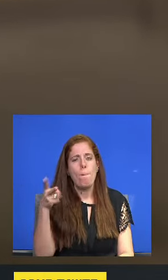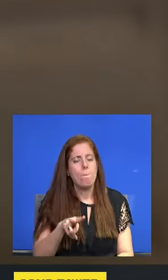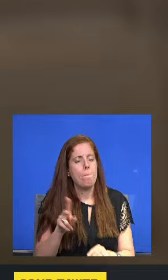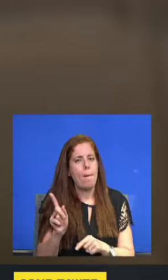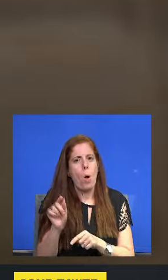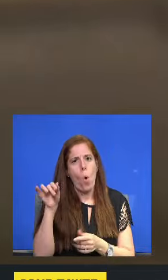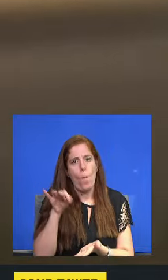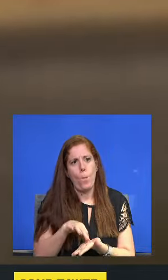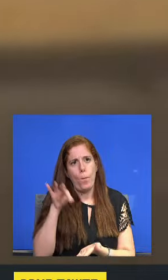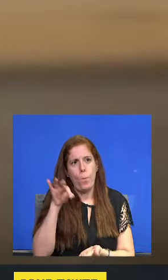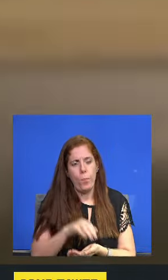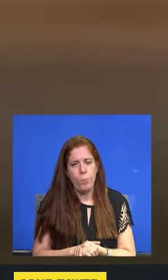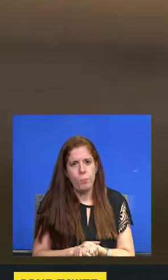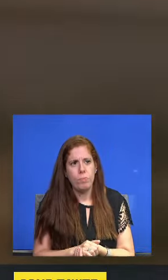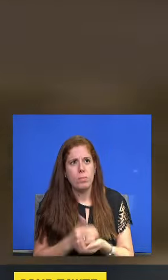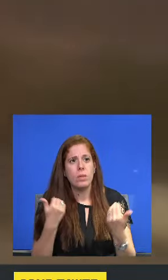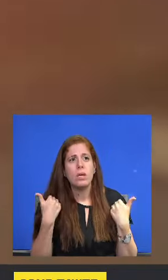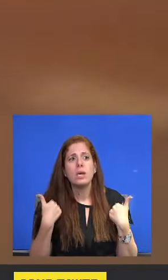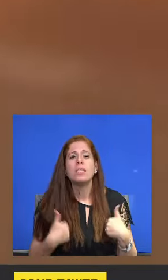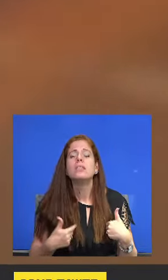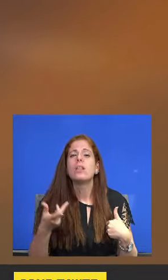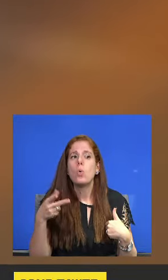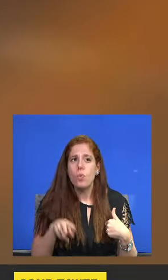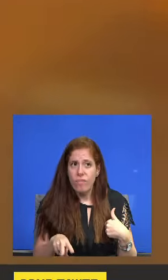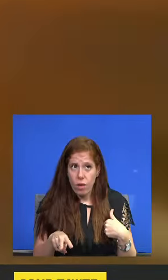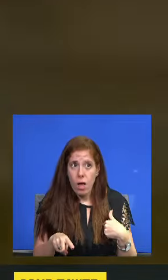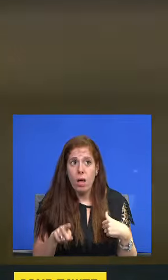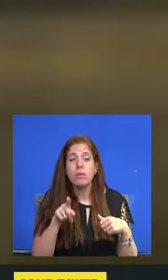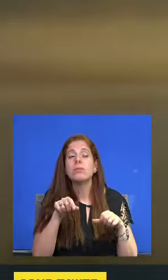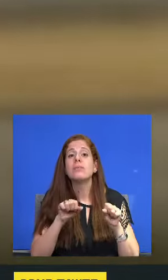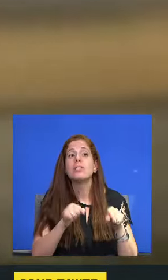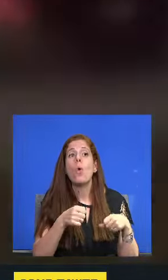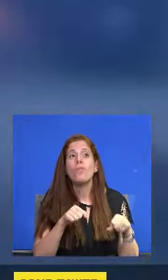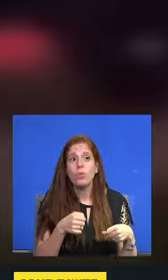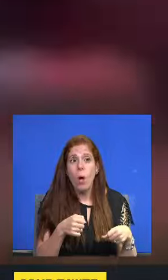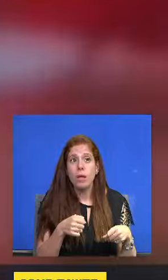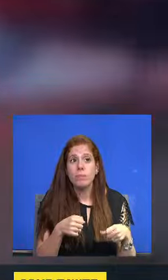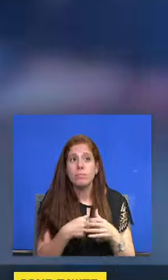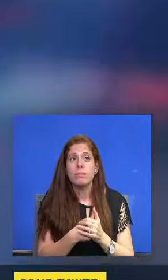במקום. זה גופה. זה אופנוע.